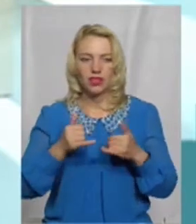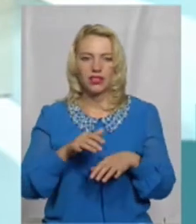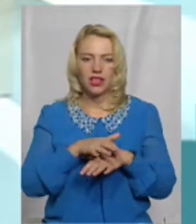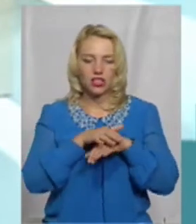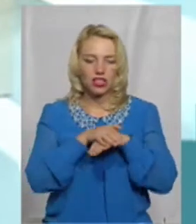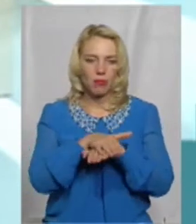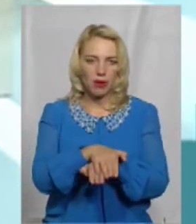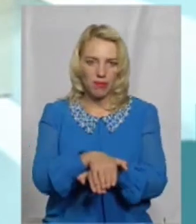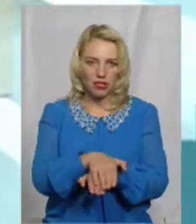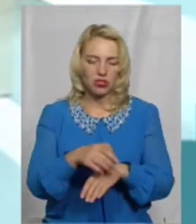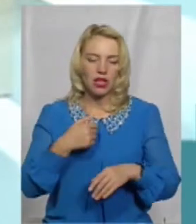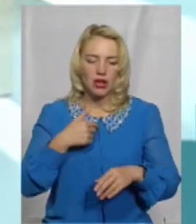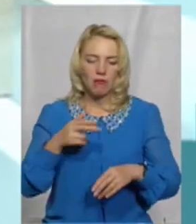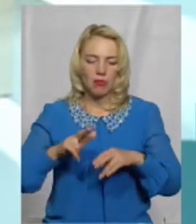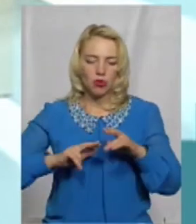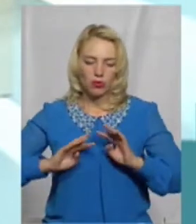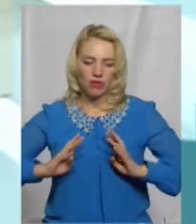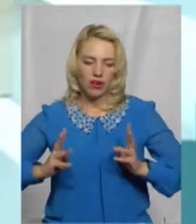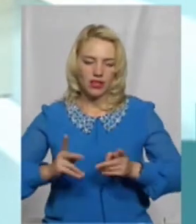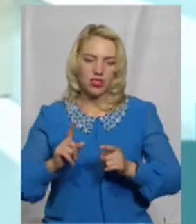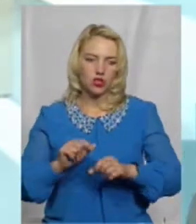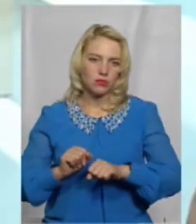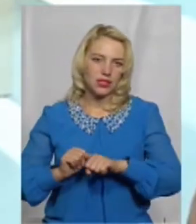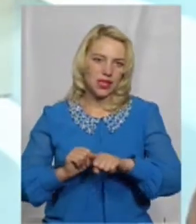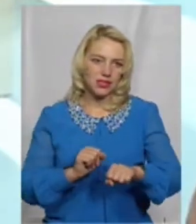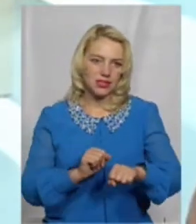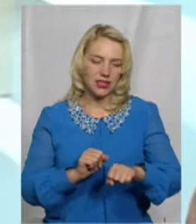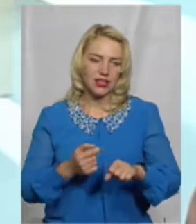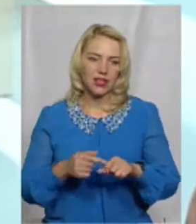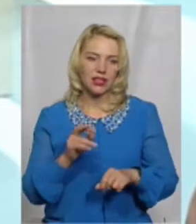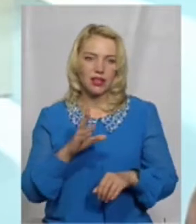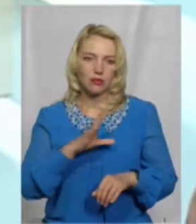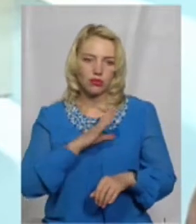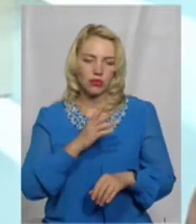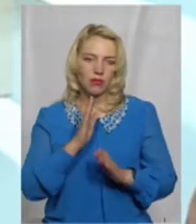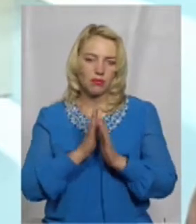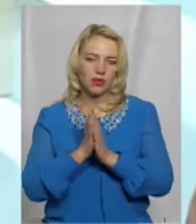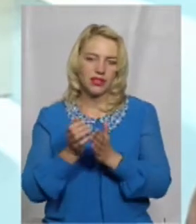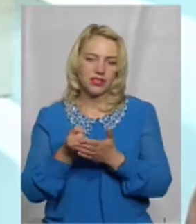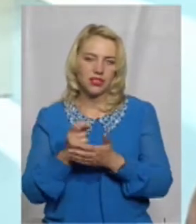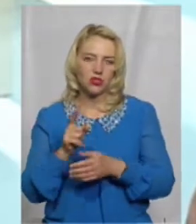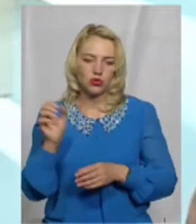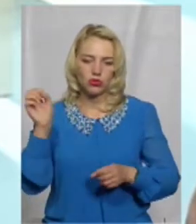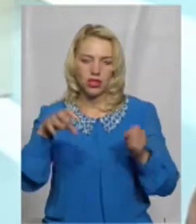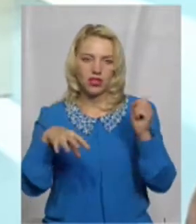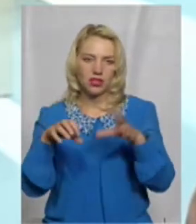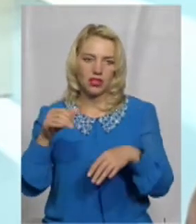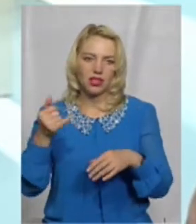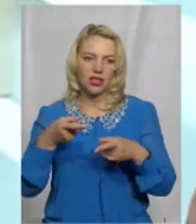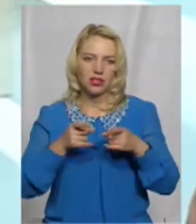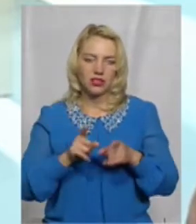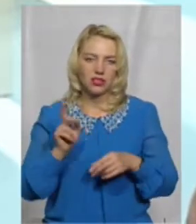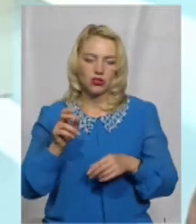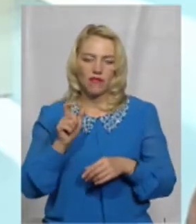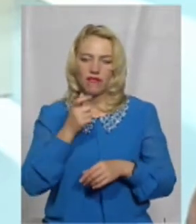ми побудували вольєрчик, щоб вони захистили. Так як було ще й в петиції, наприклад, що туди кидають, дійсно, туди